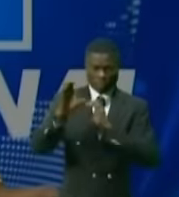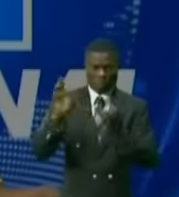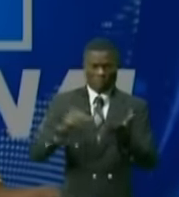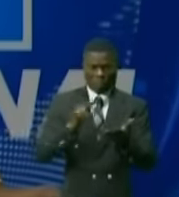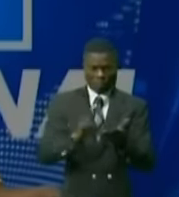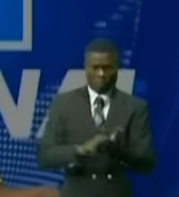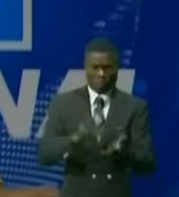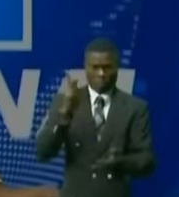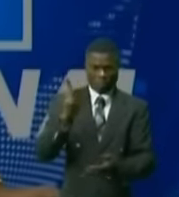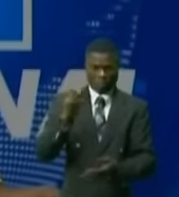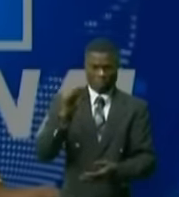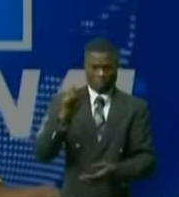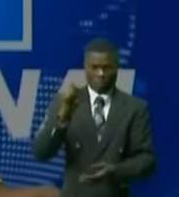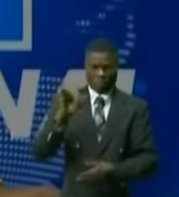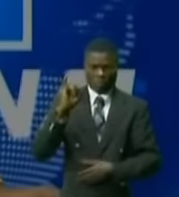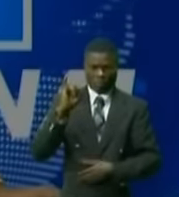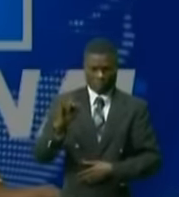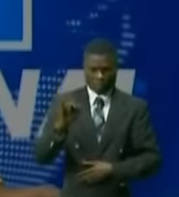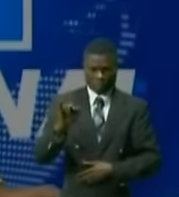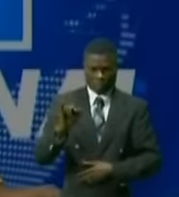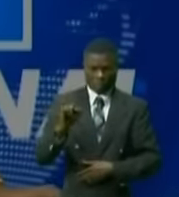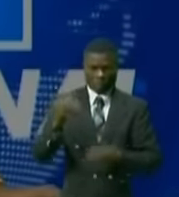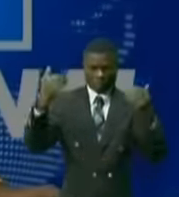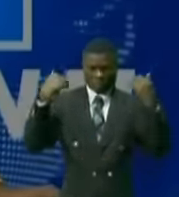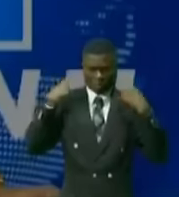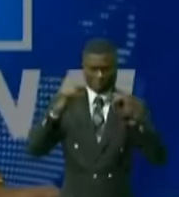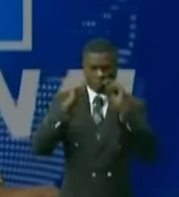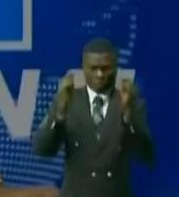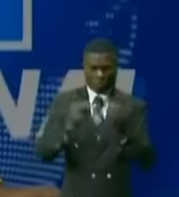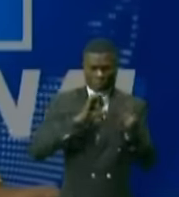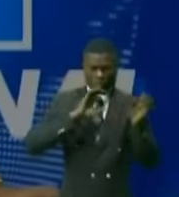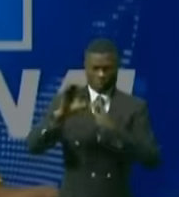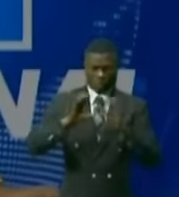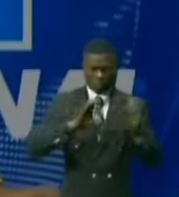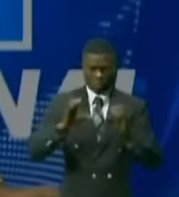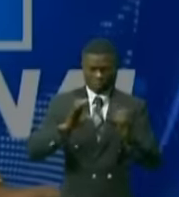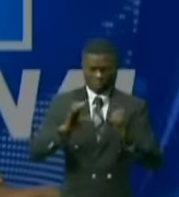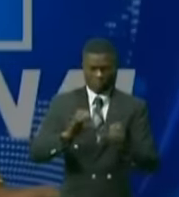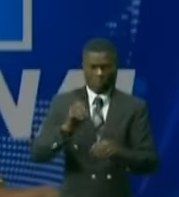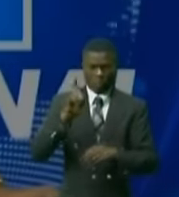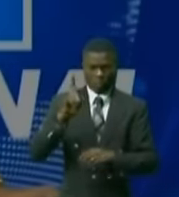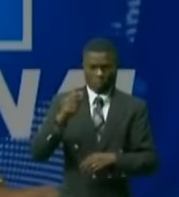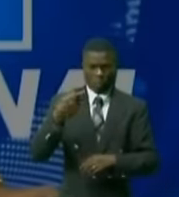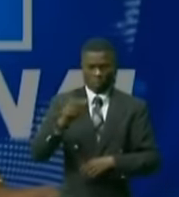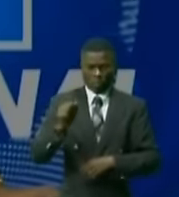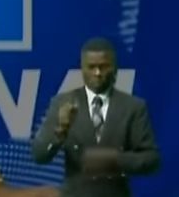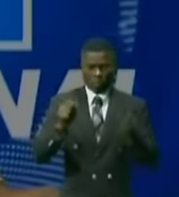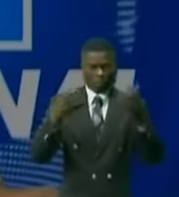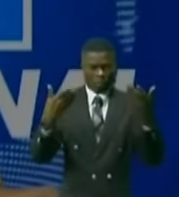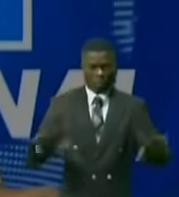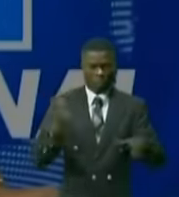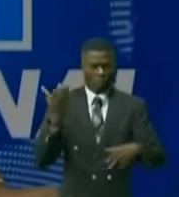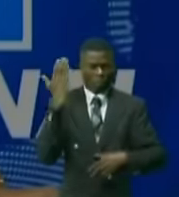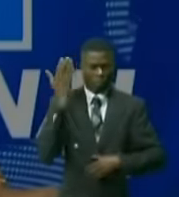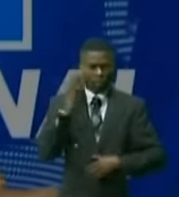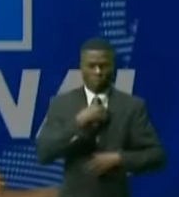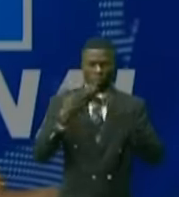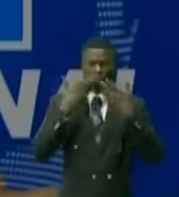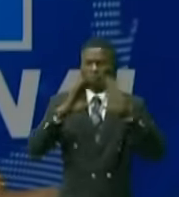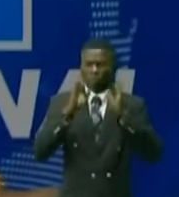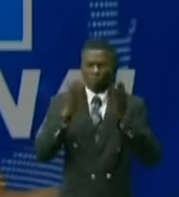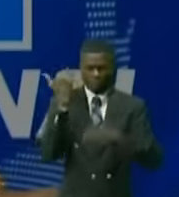signé Cathy Catalaï, chef de cellule de la communication de la DGRAD. Fin de ce journal, mesdames, messieurs. Merci de l'avoir suivi.